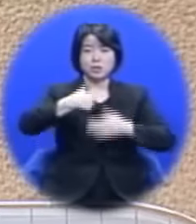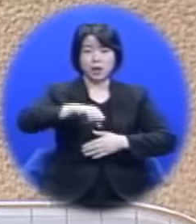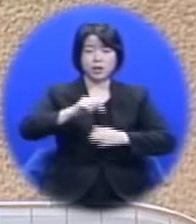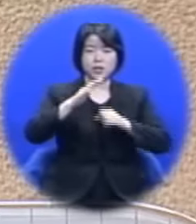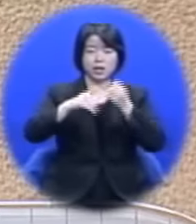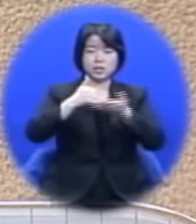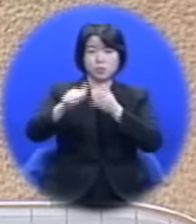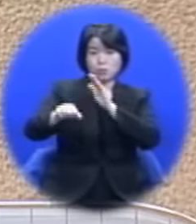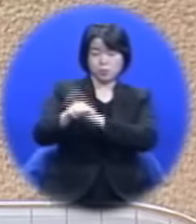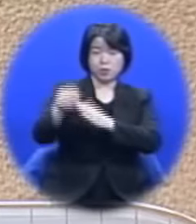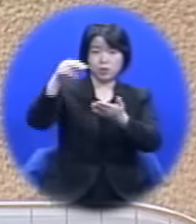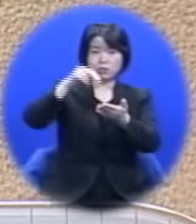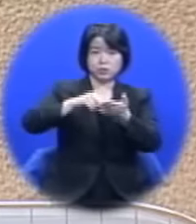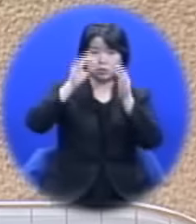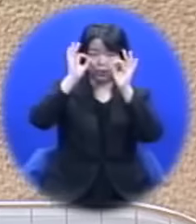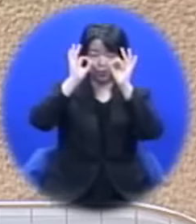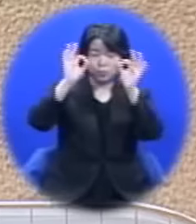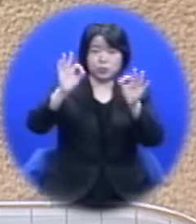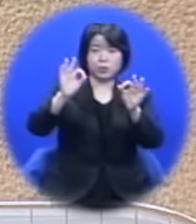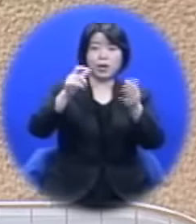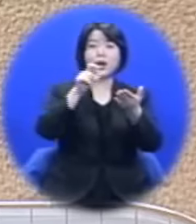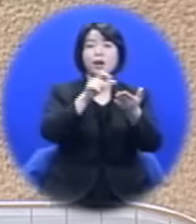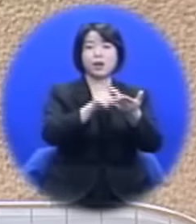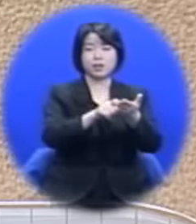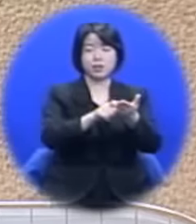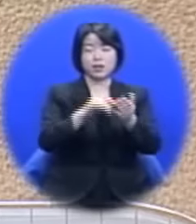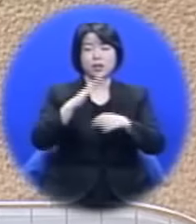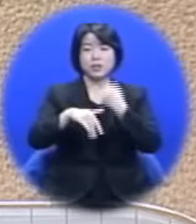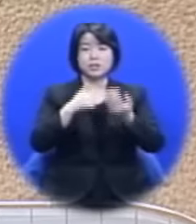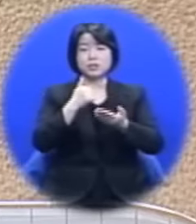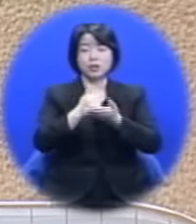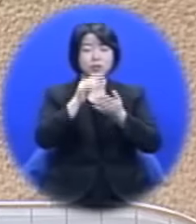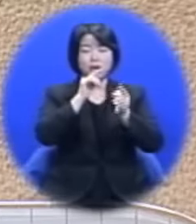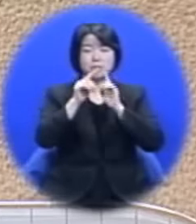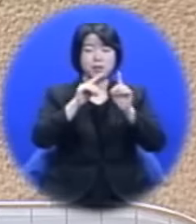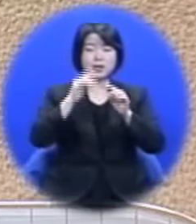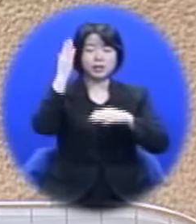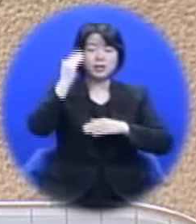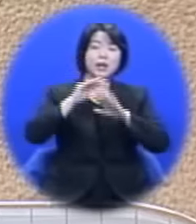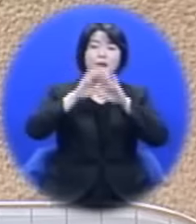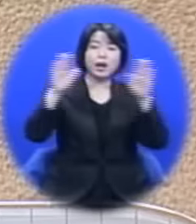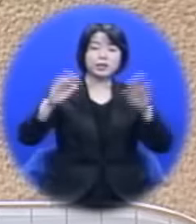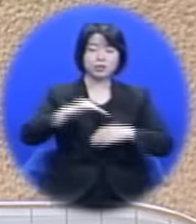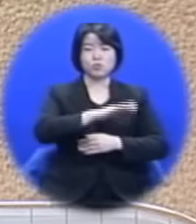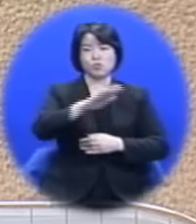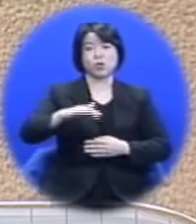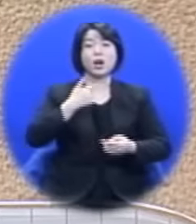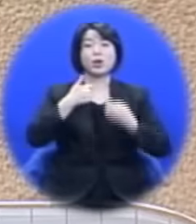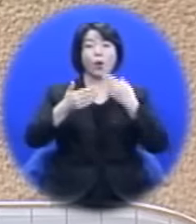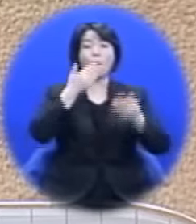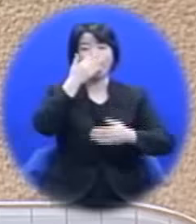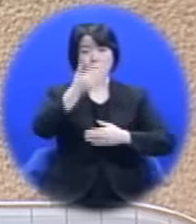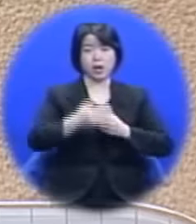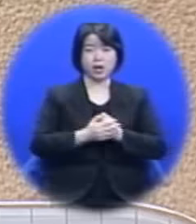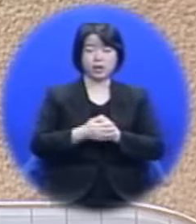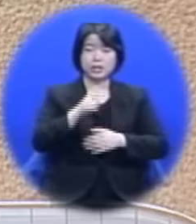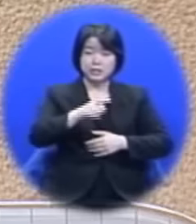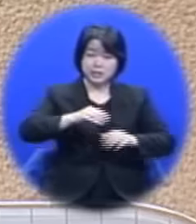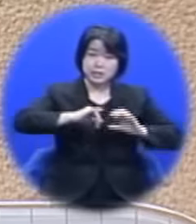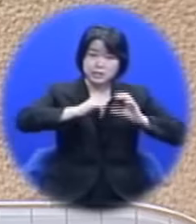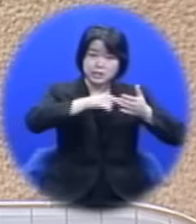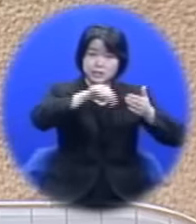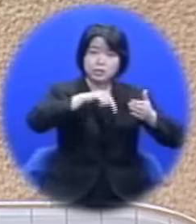보라 한데 성경이 말하는 하늘은 우리가 경험하는 하늘이에요 이